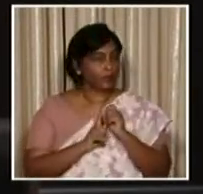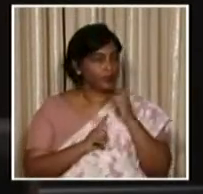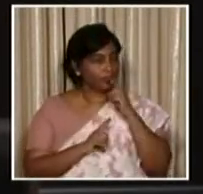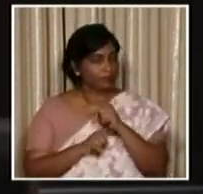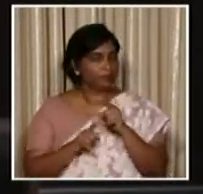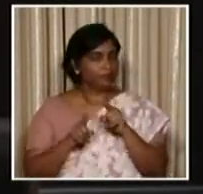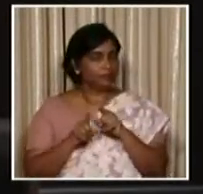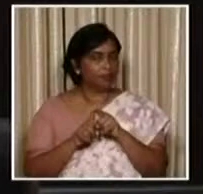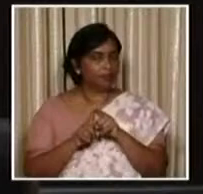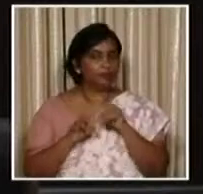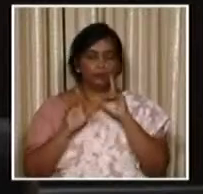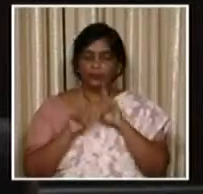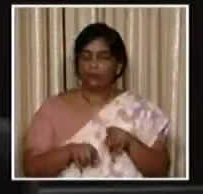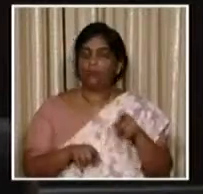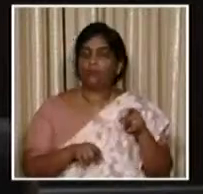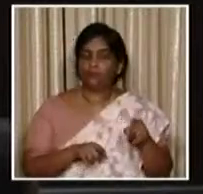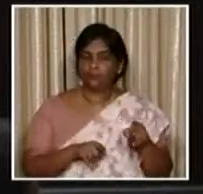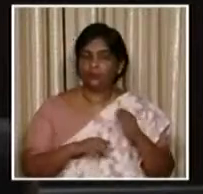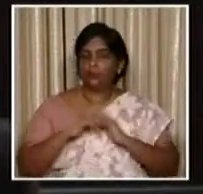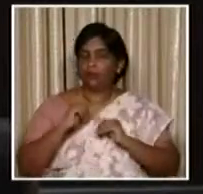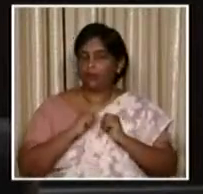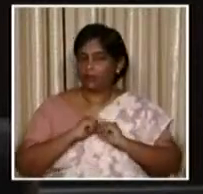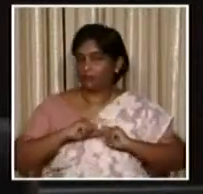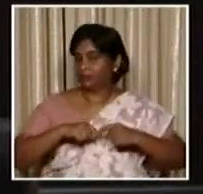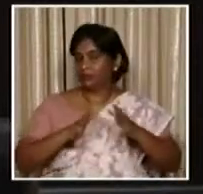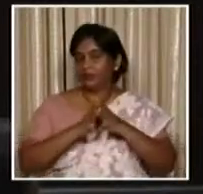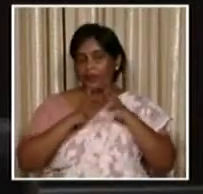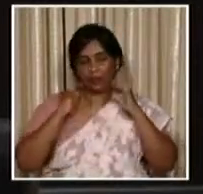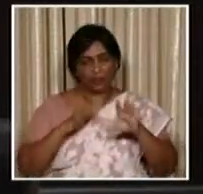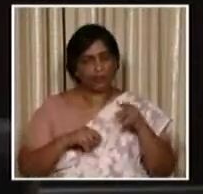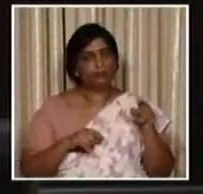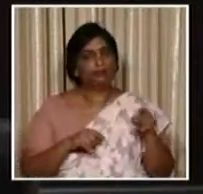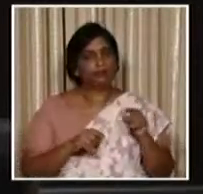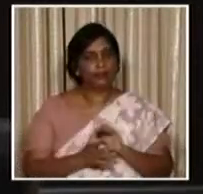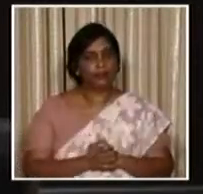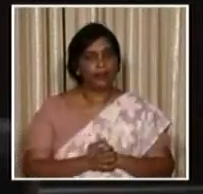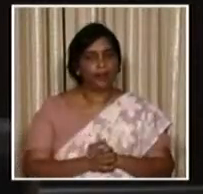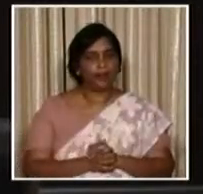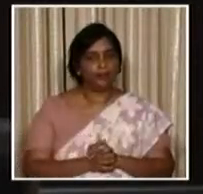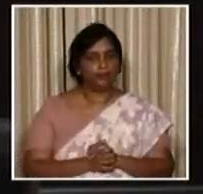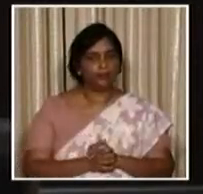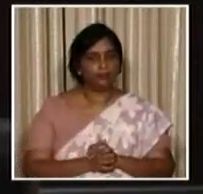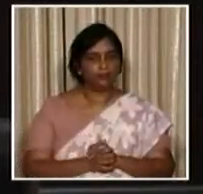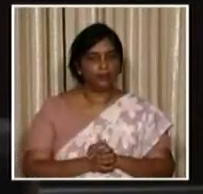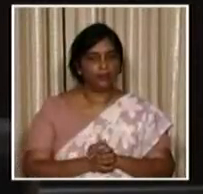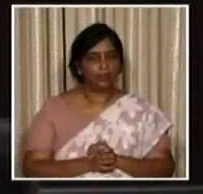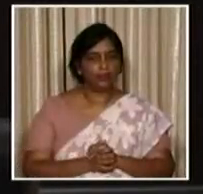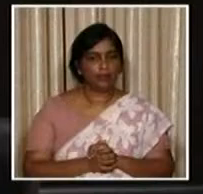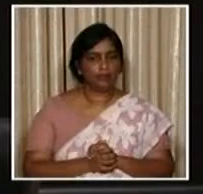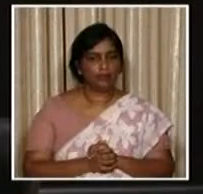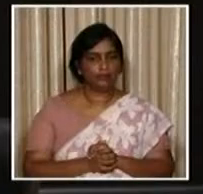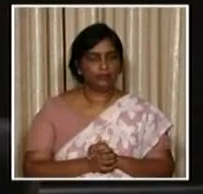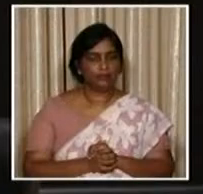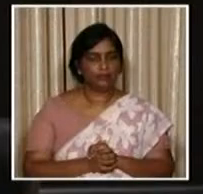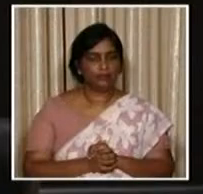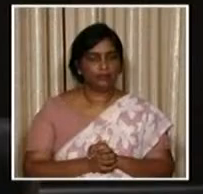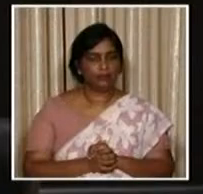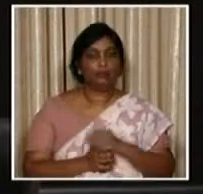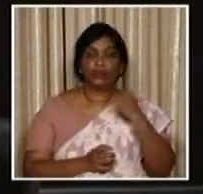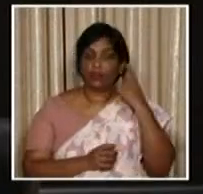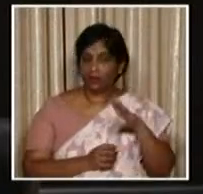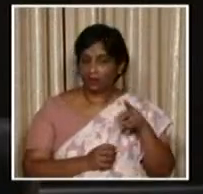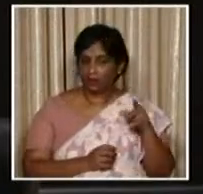වගේම මේ ආකාරයට ක්‍රියාකාරකම් ගණනාවක් සිද්ධ වෙනවා ක්‍රියාකාරකම් ගණනාවක් සිද්ධ වෙනවා ඒ